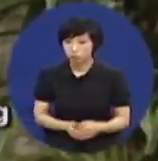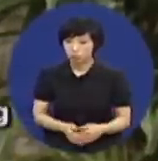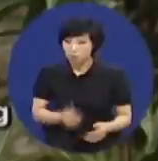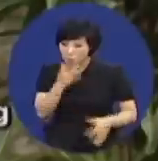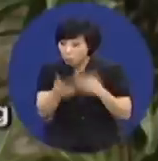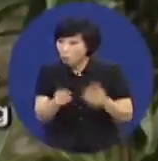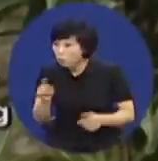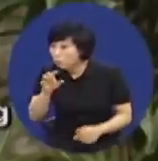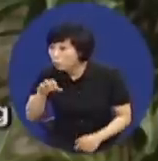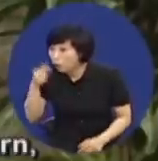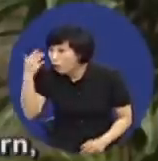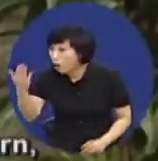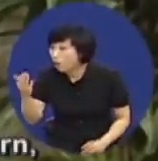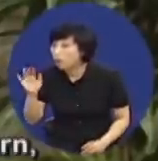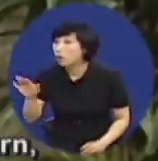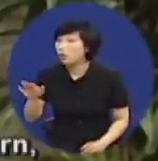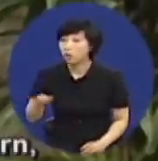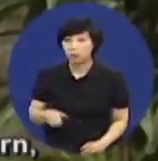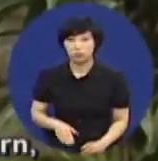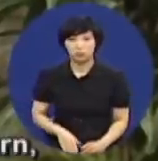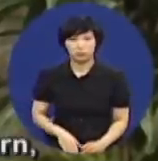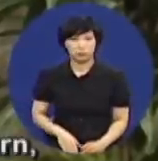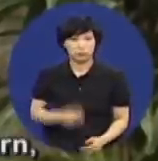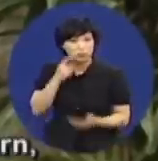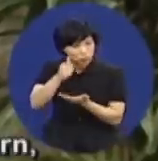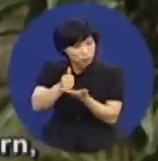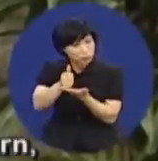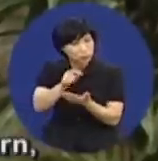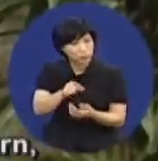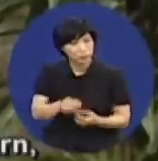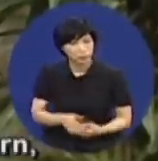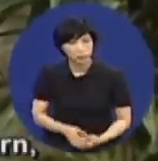なんで火が見えないのですかと聞いたら、